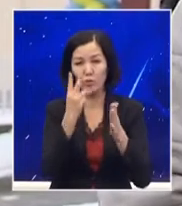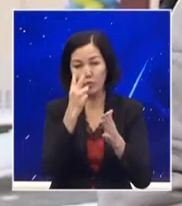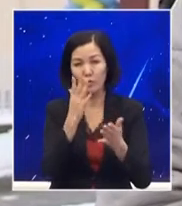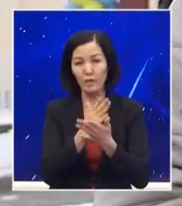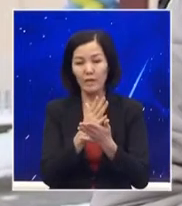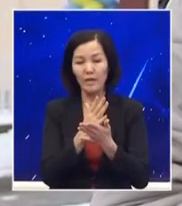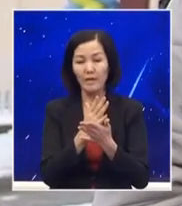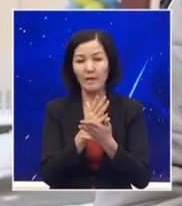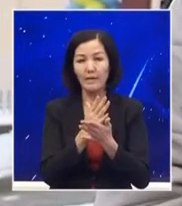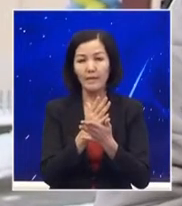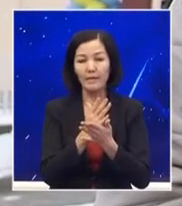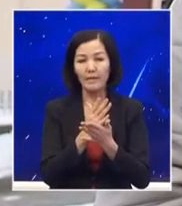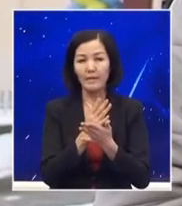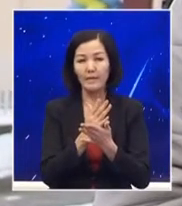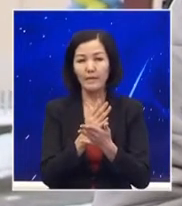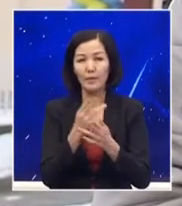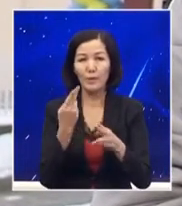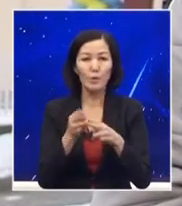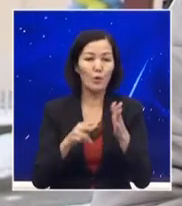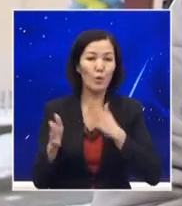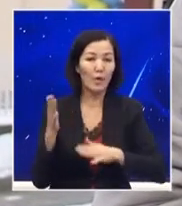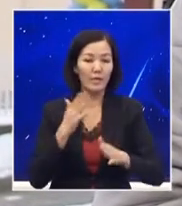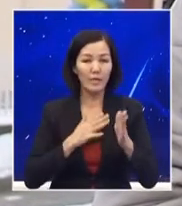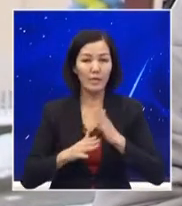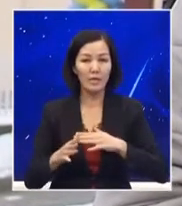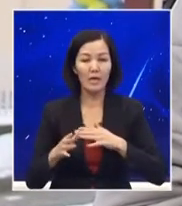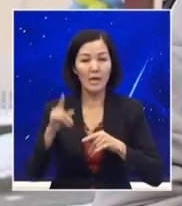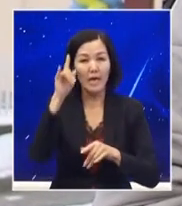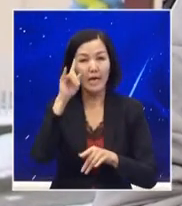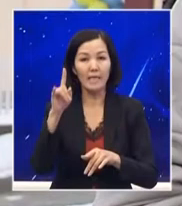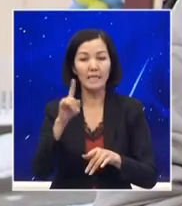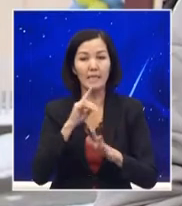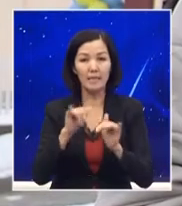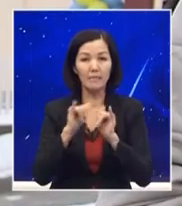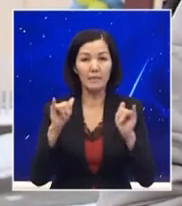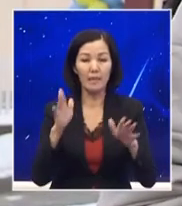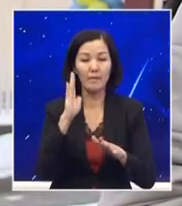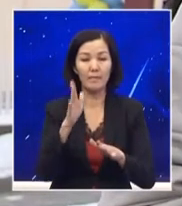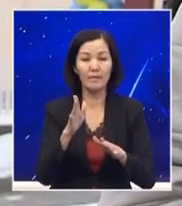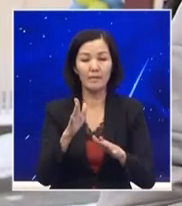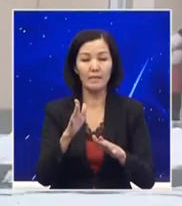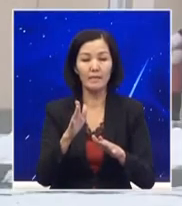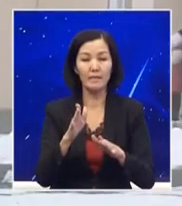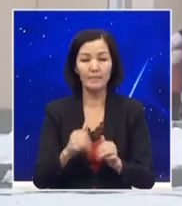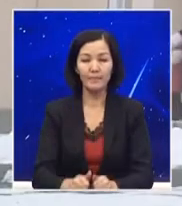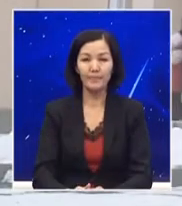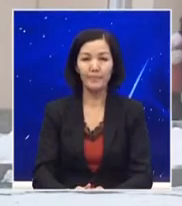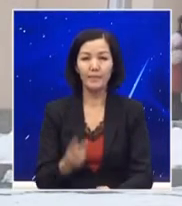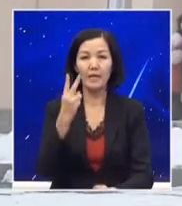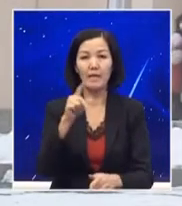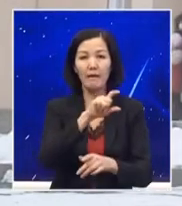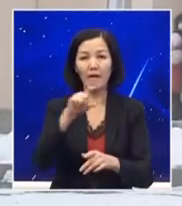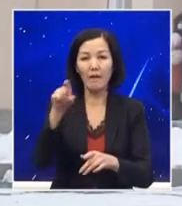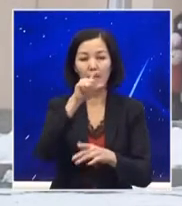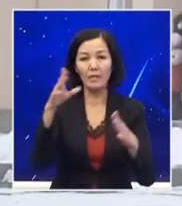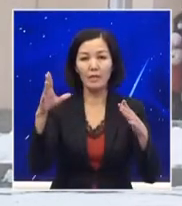жатырмыз. Осындай қуанышқа бөлеп жатқан Қазақстанымыз өрісіп, өркендей берсін. Екі қабатты